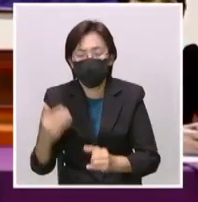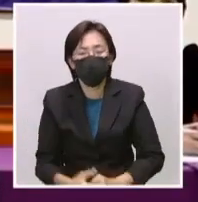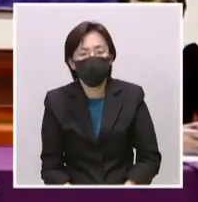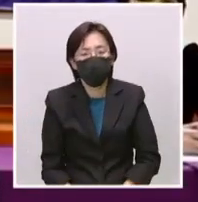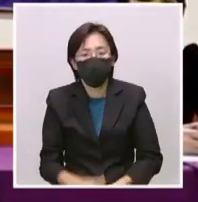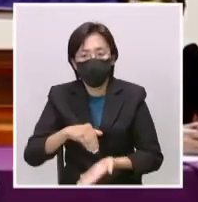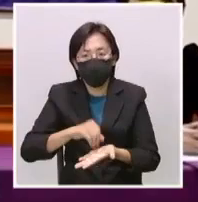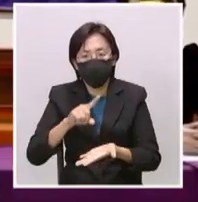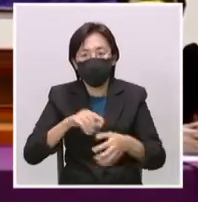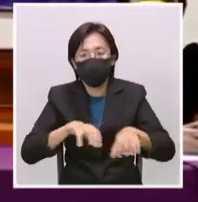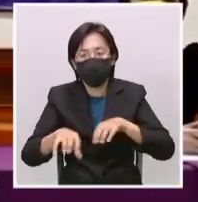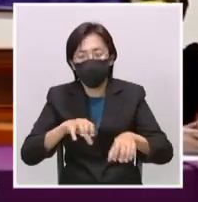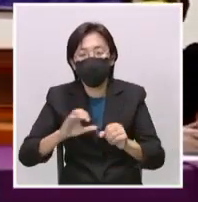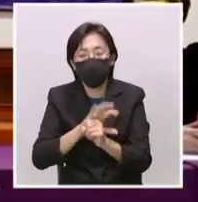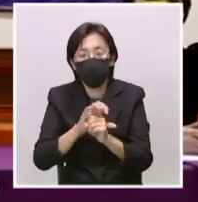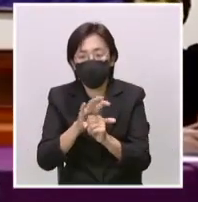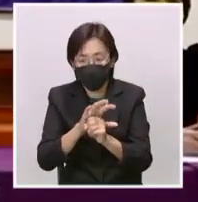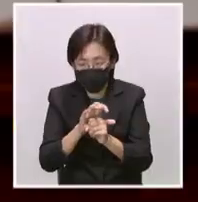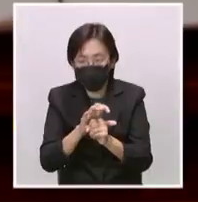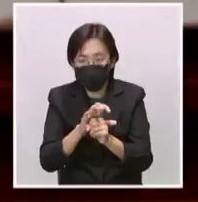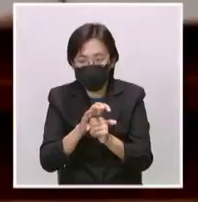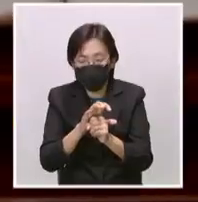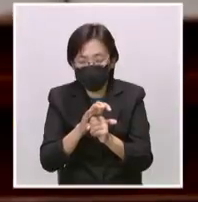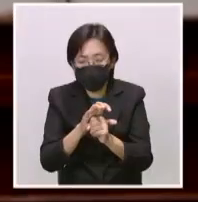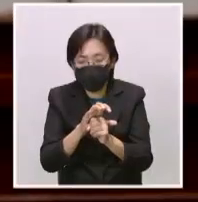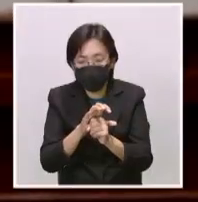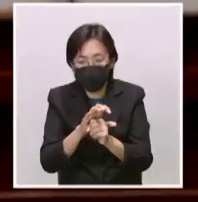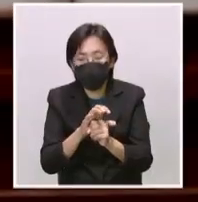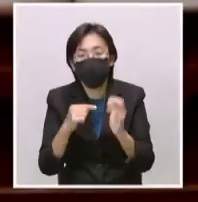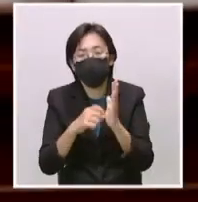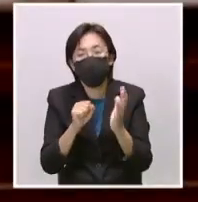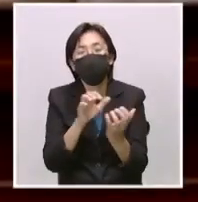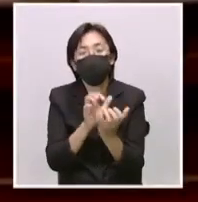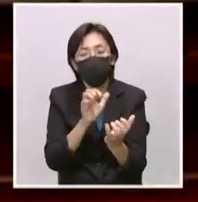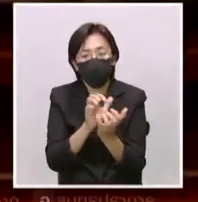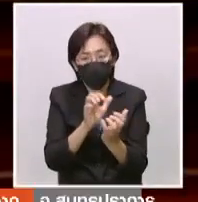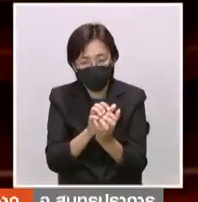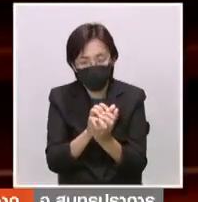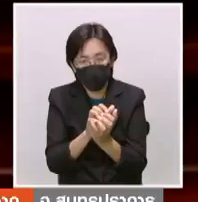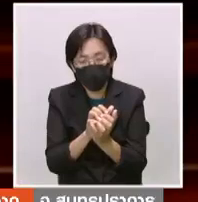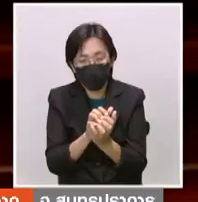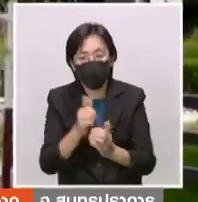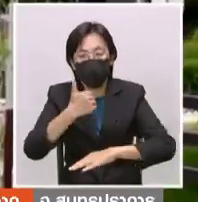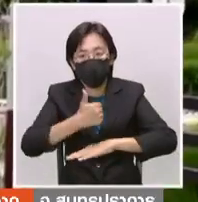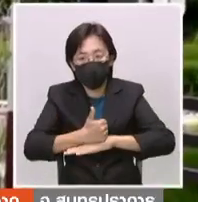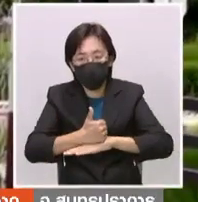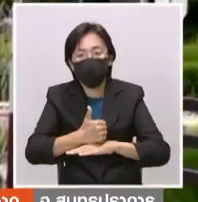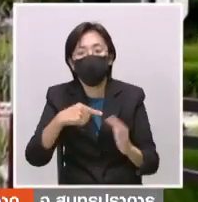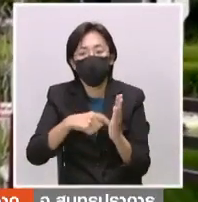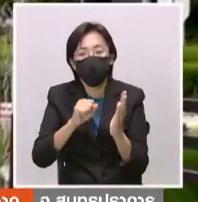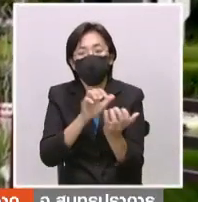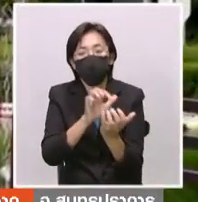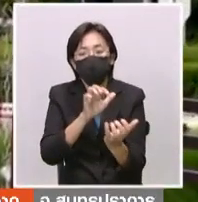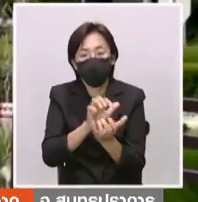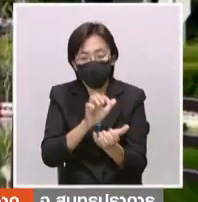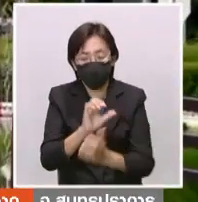ที่ศูนย์บริหารสถานการณ์แพร่ระบาดโควิด-19 และสถานการณ์ฉุกเฉินจังหวัดสมุทรปราการนายวันชัยคงเกษมผู้ว่าราชการจังหวัดสมุทรปราการบอกเล